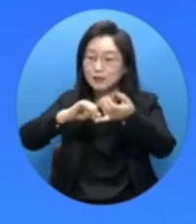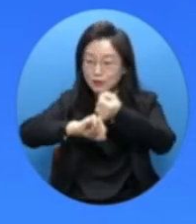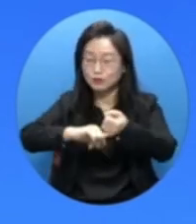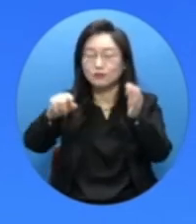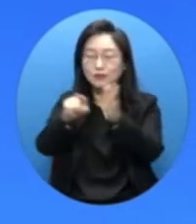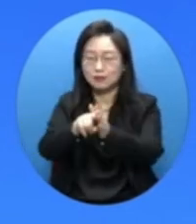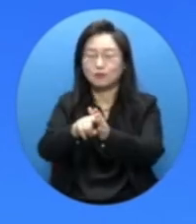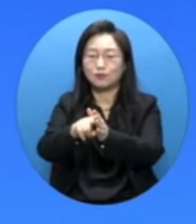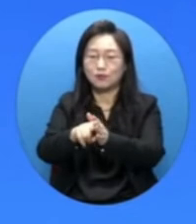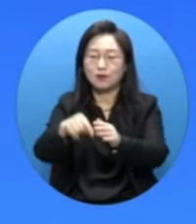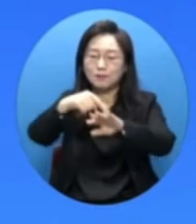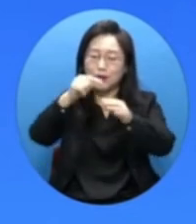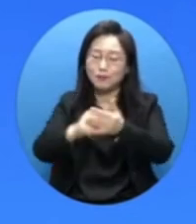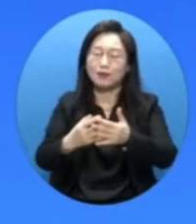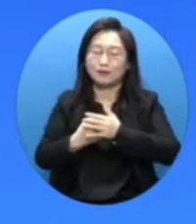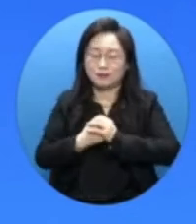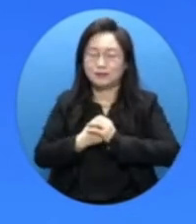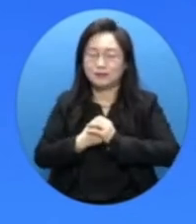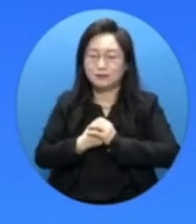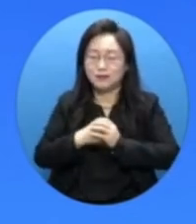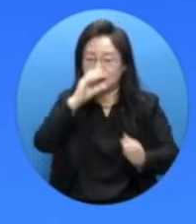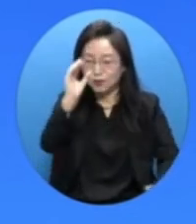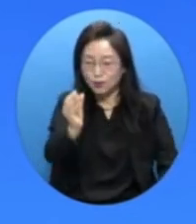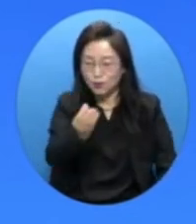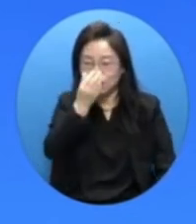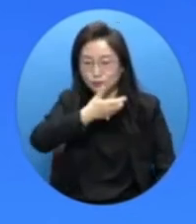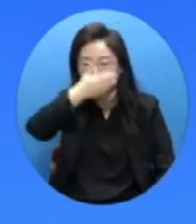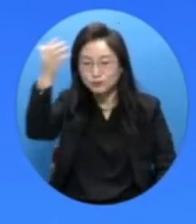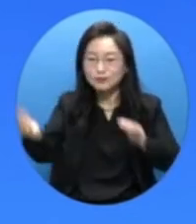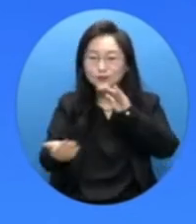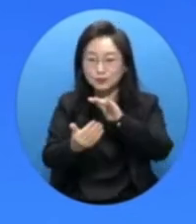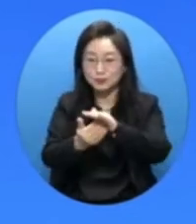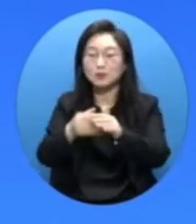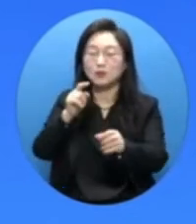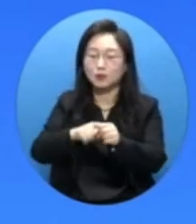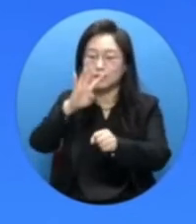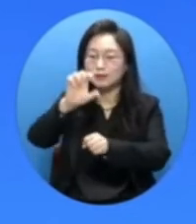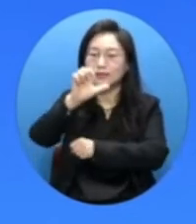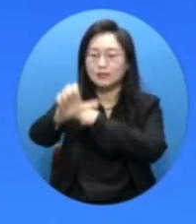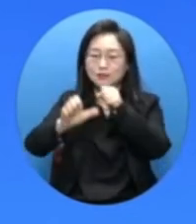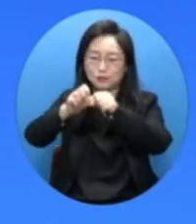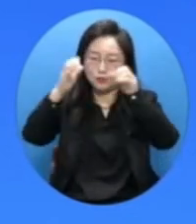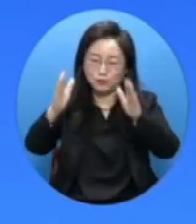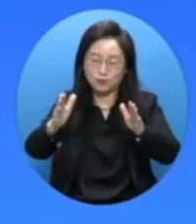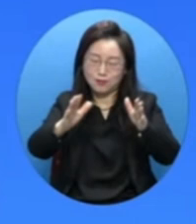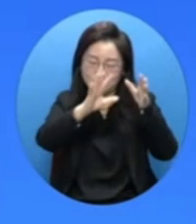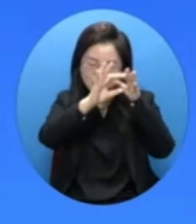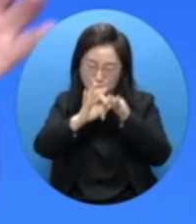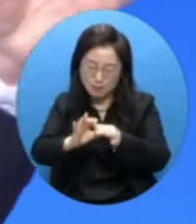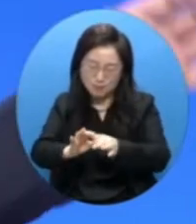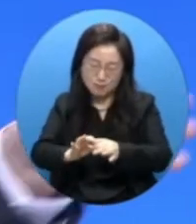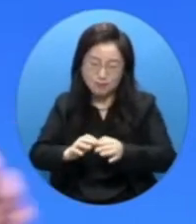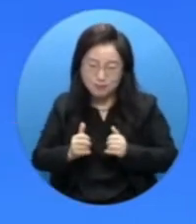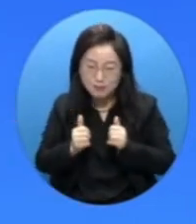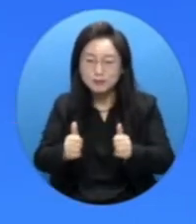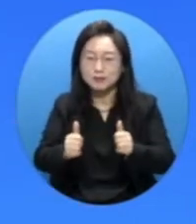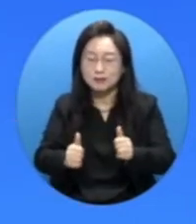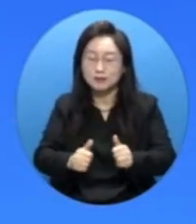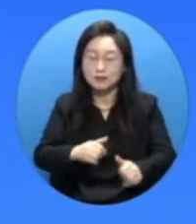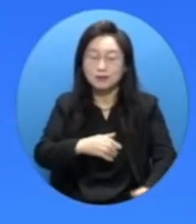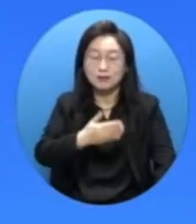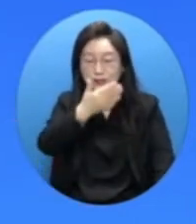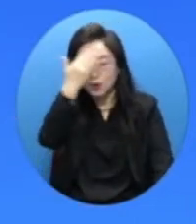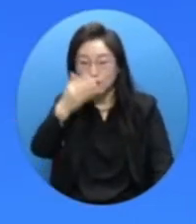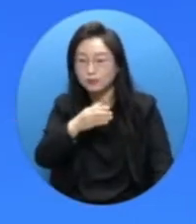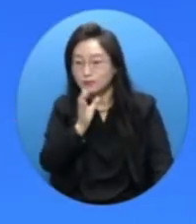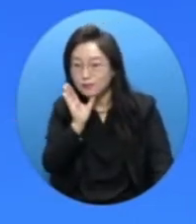말씀 붙잡고 그 마음속에 간직하고 그 거룩한 꿈을 이루기 위해서 45년을 하루까지 달려왔습니다 젊었을 때나 늙었을